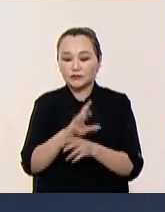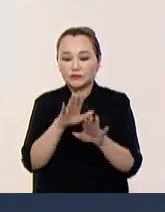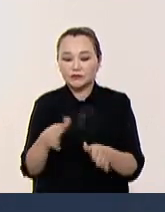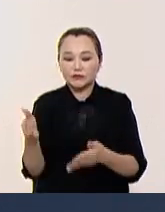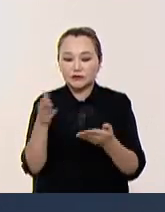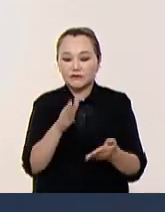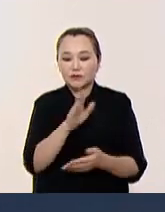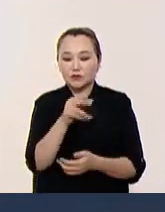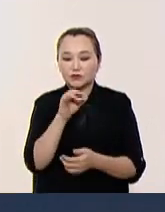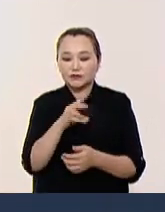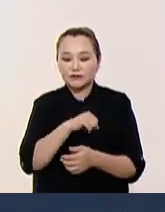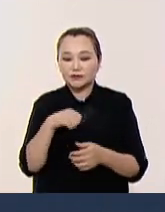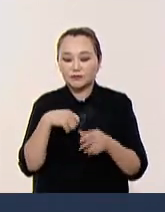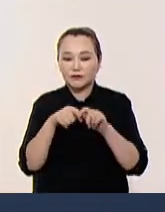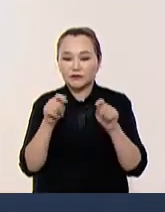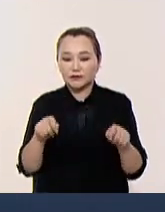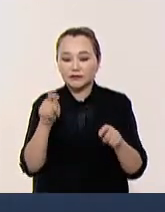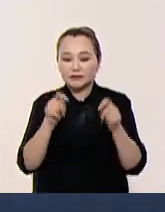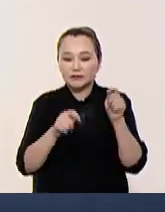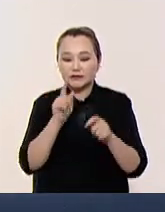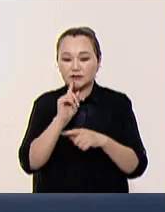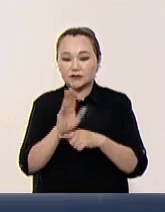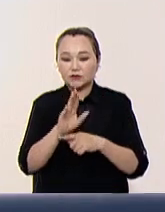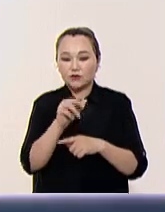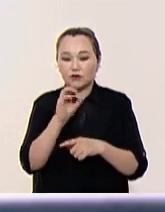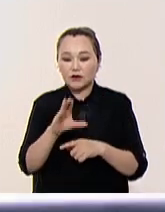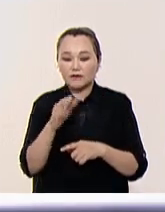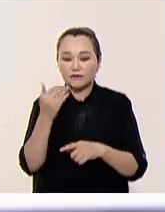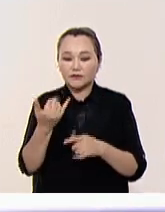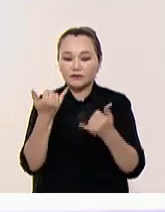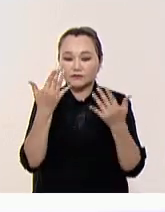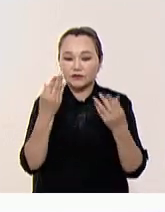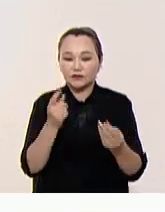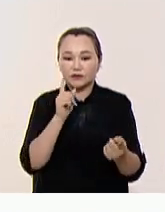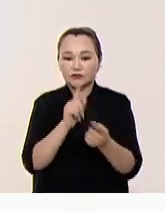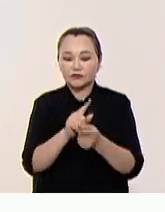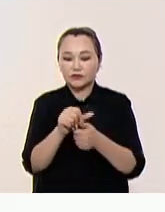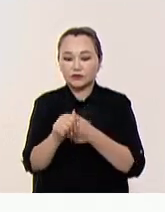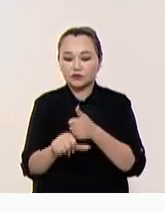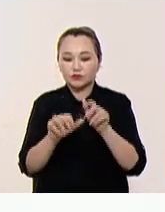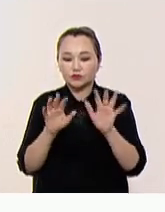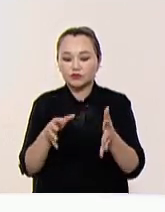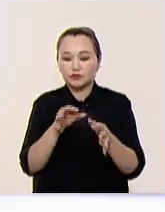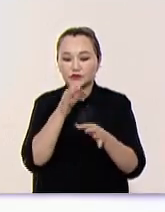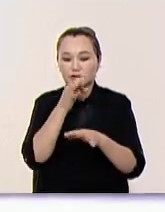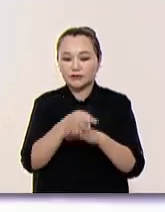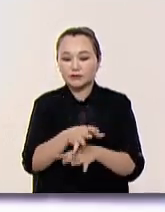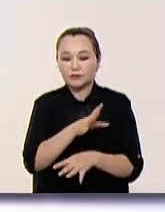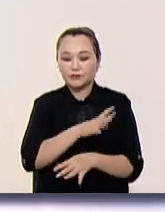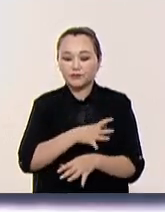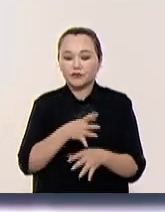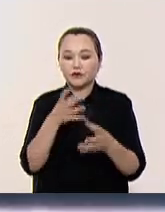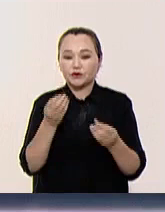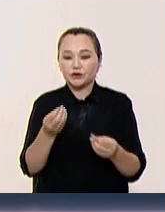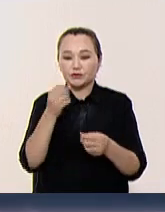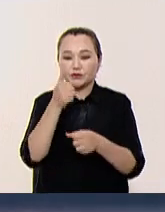отырысын Владимир Путин ашты. Сессияда сөз сөйлеген Қасым-Жомарт Тоқаев бүгінгі кездесу ерекше жағдайда болып жатқанын атап өтті.